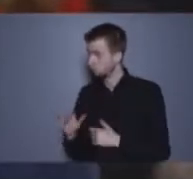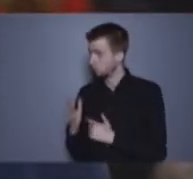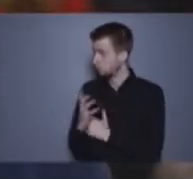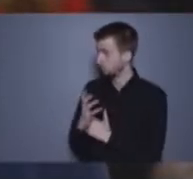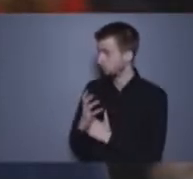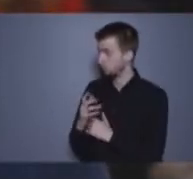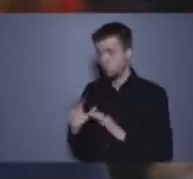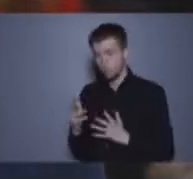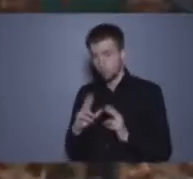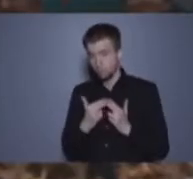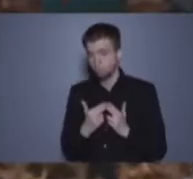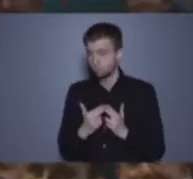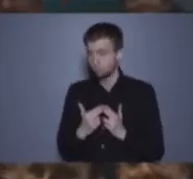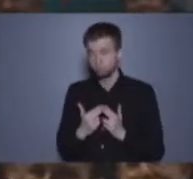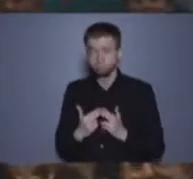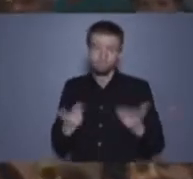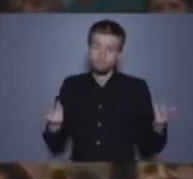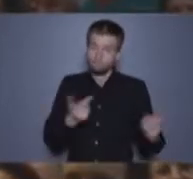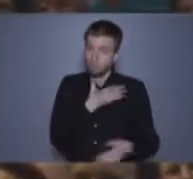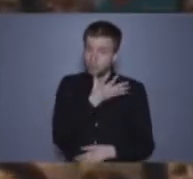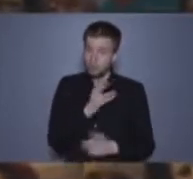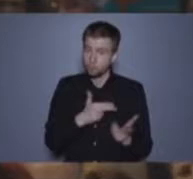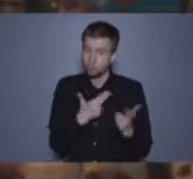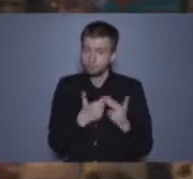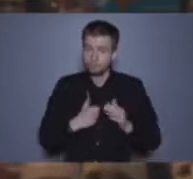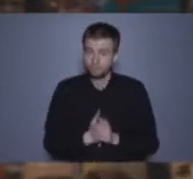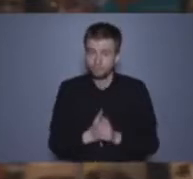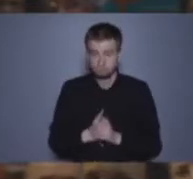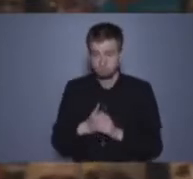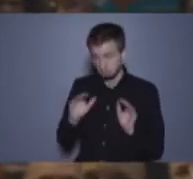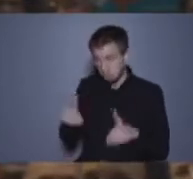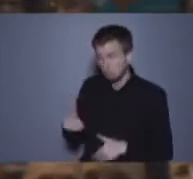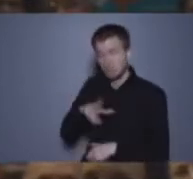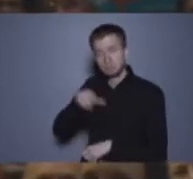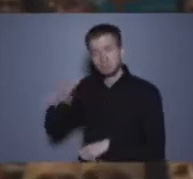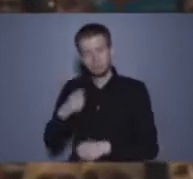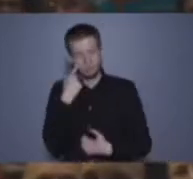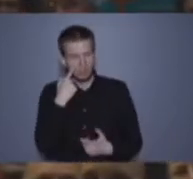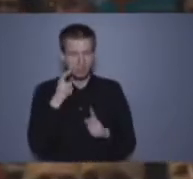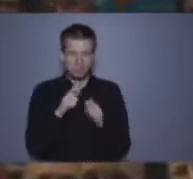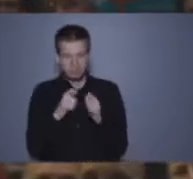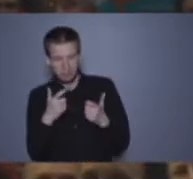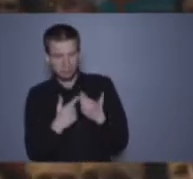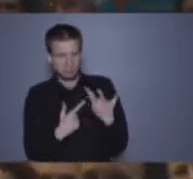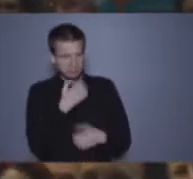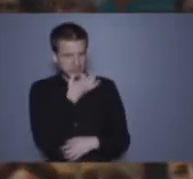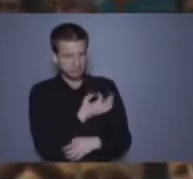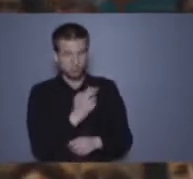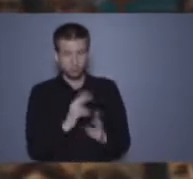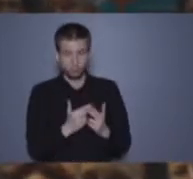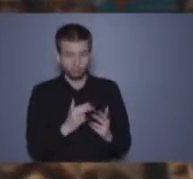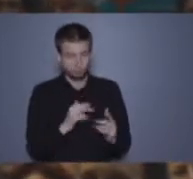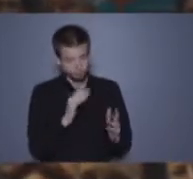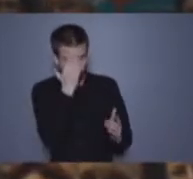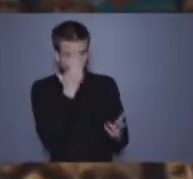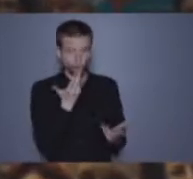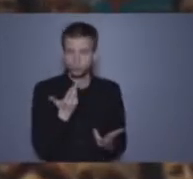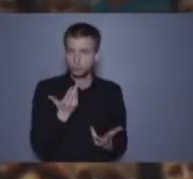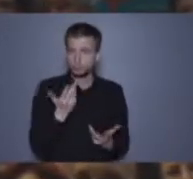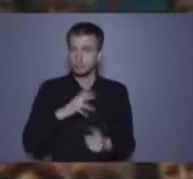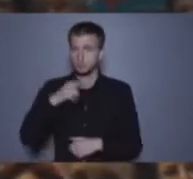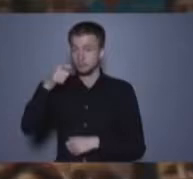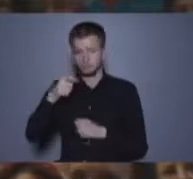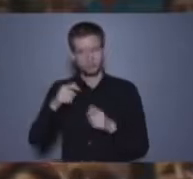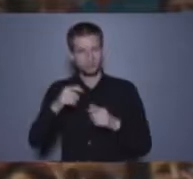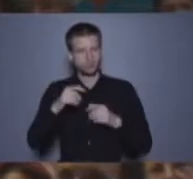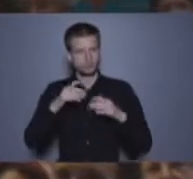rien. Et ils l'ont reconnu eux-mêmes, un certain nombre de commentateurs, qui ont le droit de ne pas être de mon avis, sur un plateau de télévision. Et il y en a un qui a